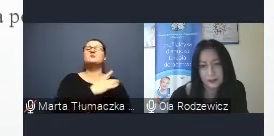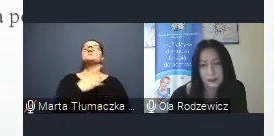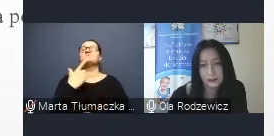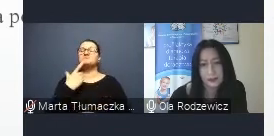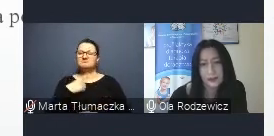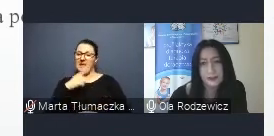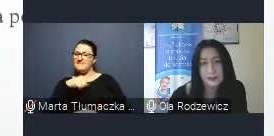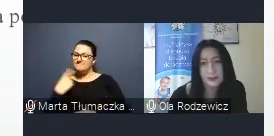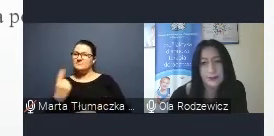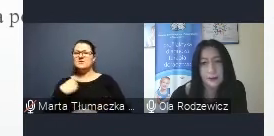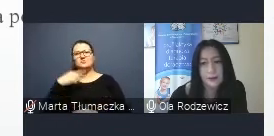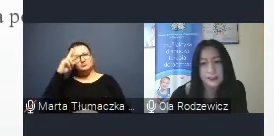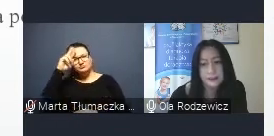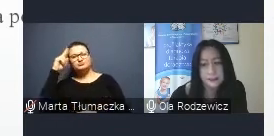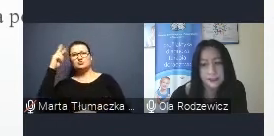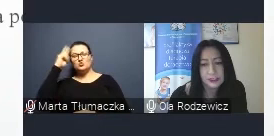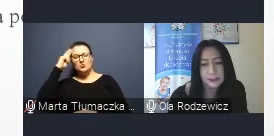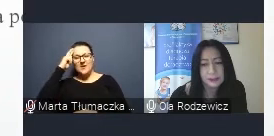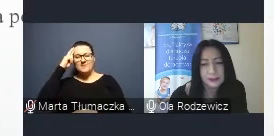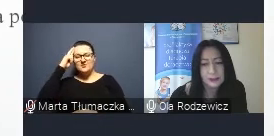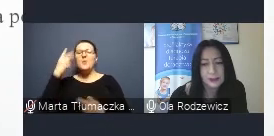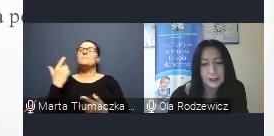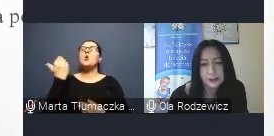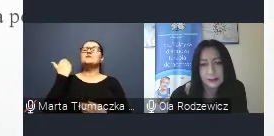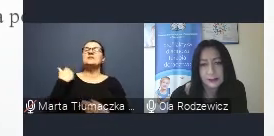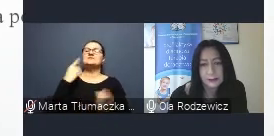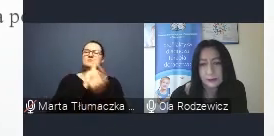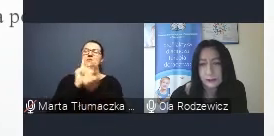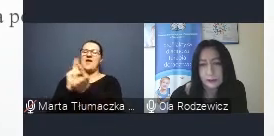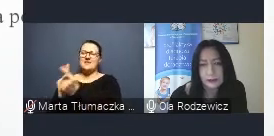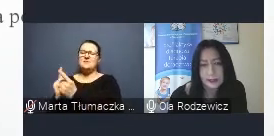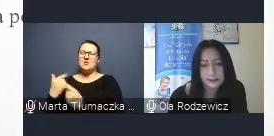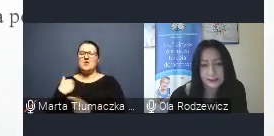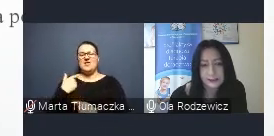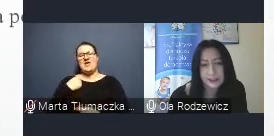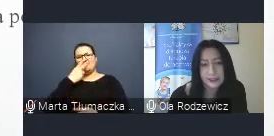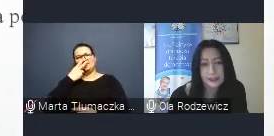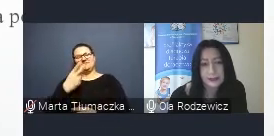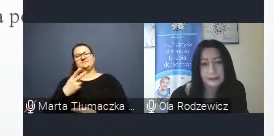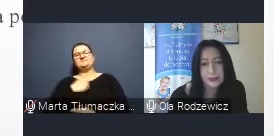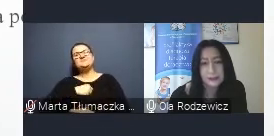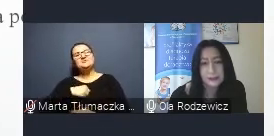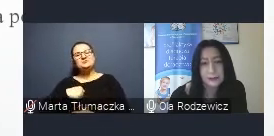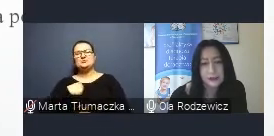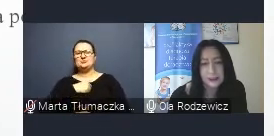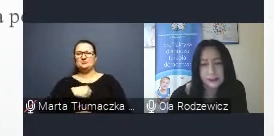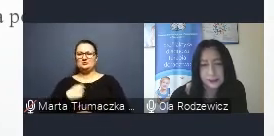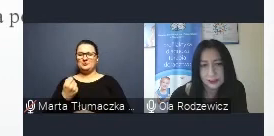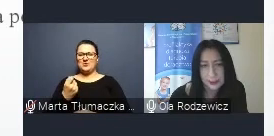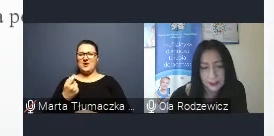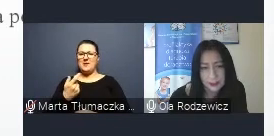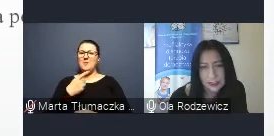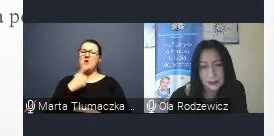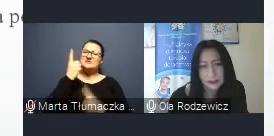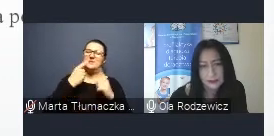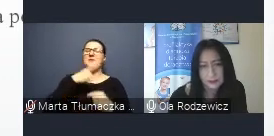tym odnajdziemy. Wiecie Państwo, ja po ostatnich spotkaniach mam taką smutną refleksję, że czasami my nauczyciele jesteśmy